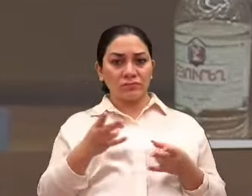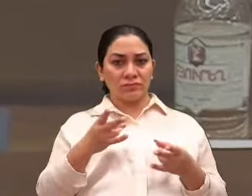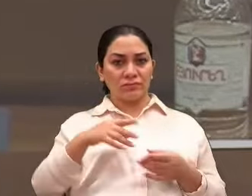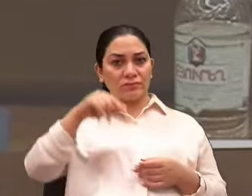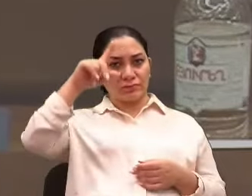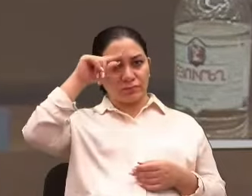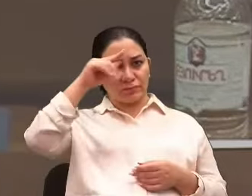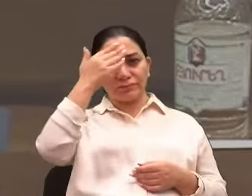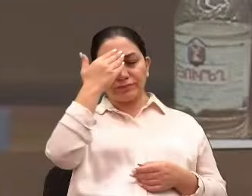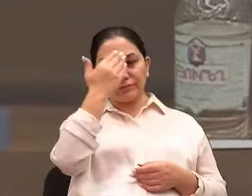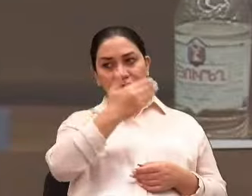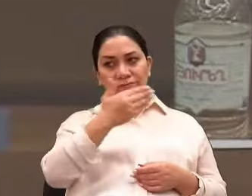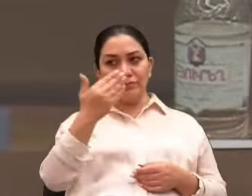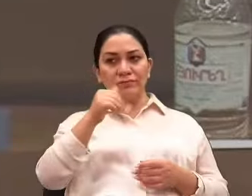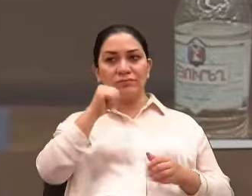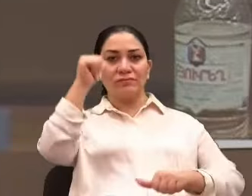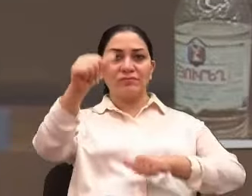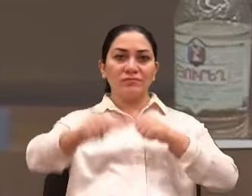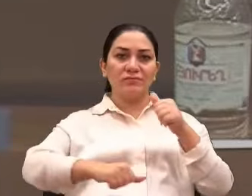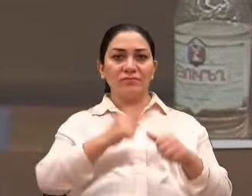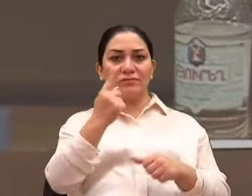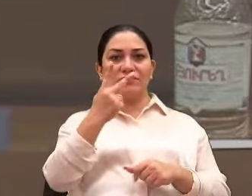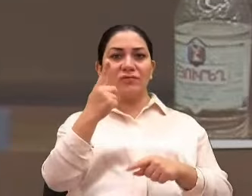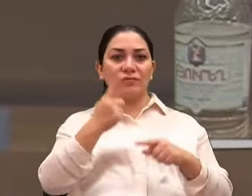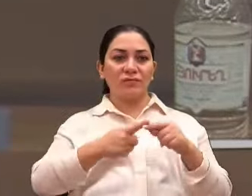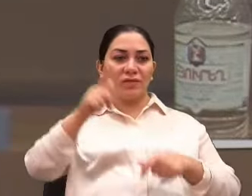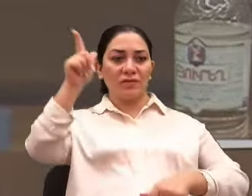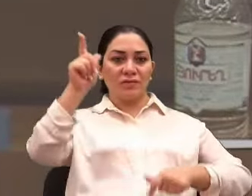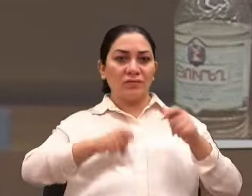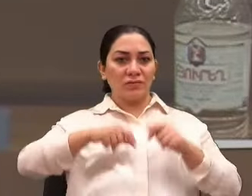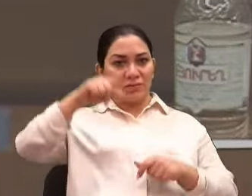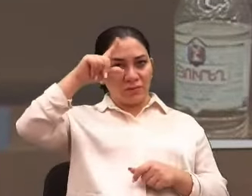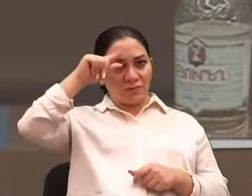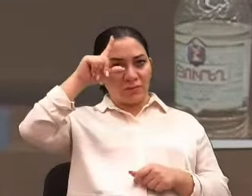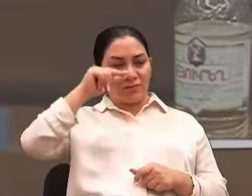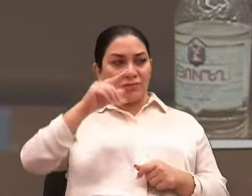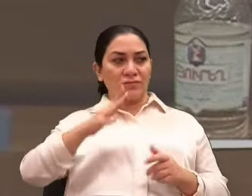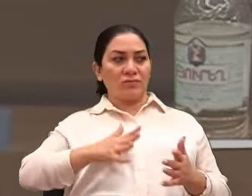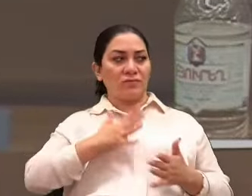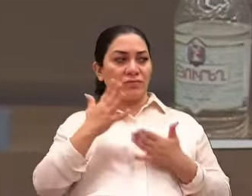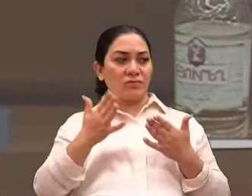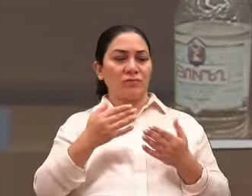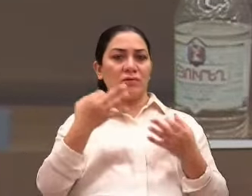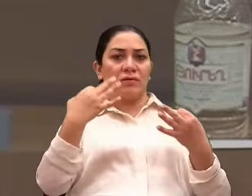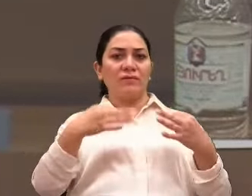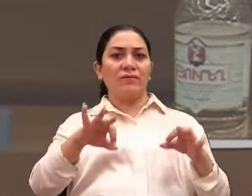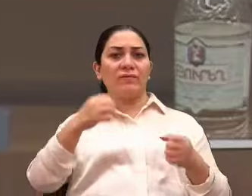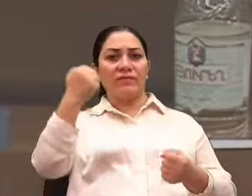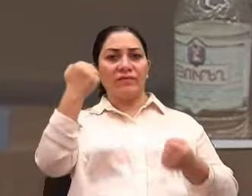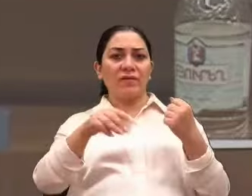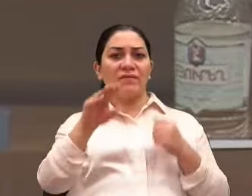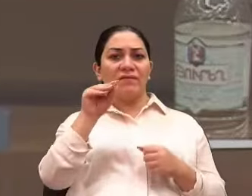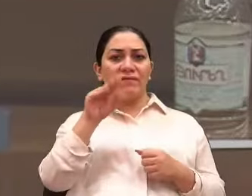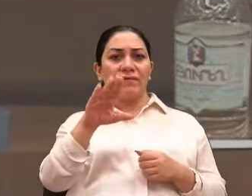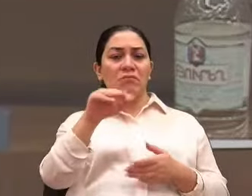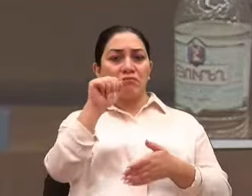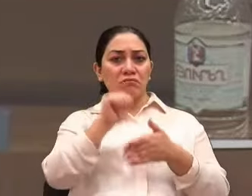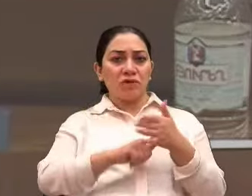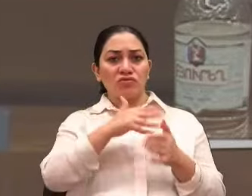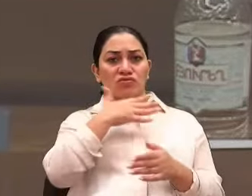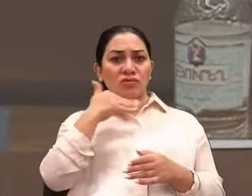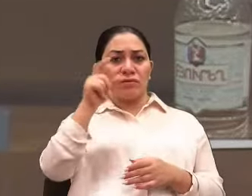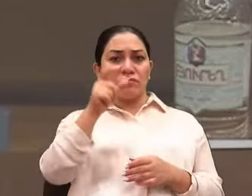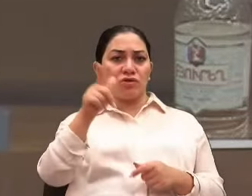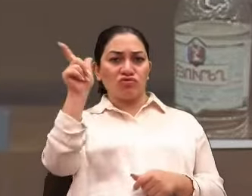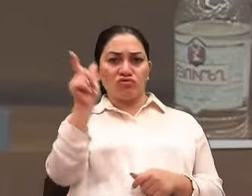ենք մեր հայրենակիցների տարեկան գոնե 1-2 անգամ վերադարձ Հայաստանի Հանրապետություն, ու վարորդական վկայականի պատճառով շատ մարդիկ